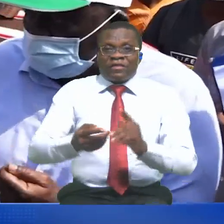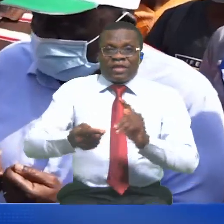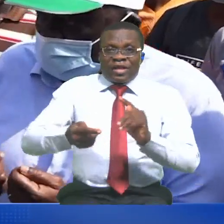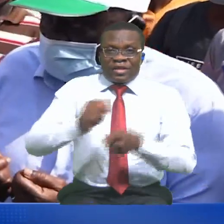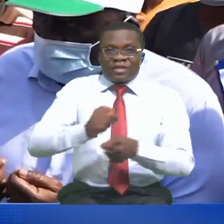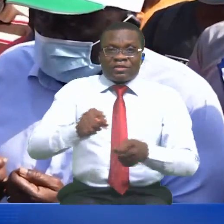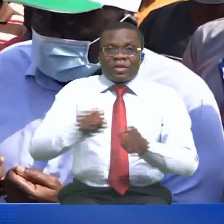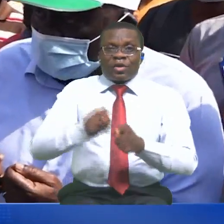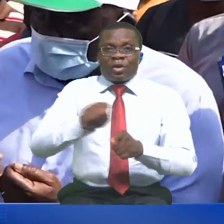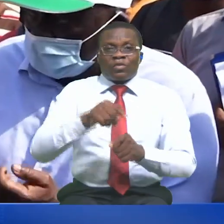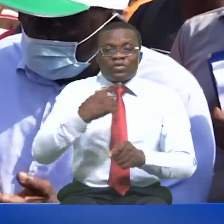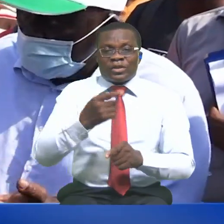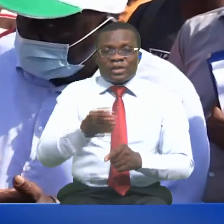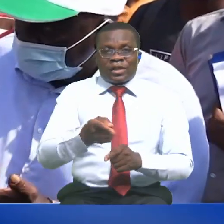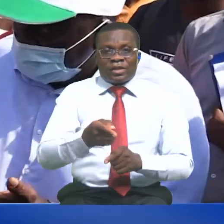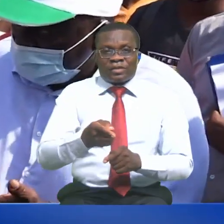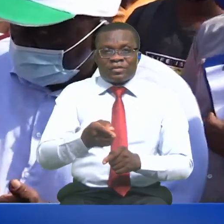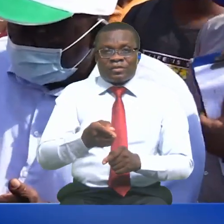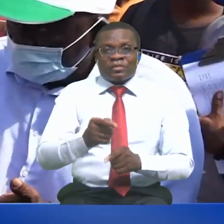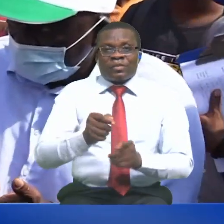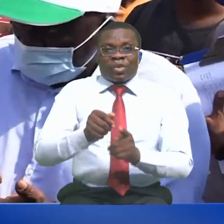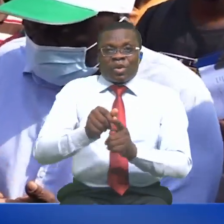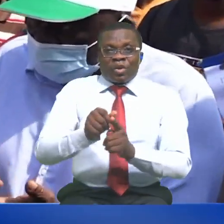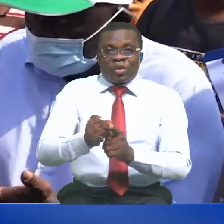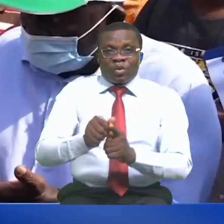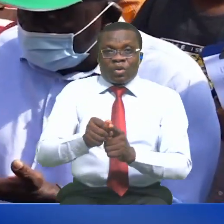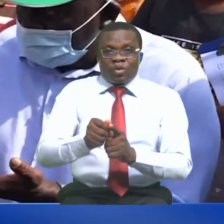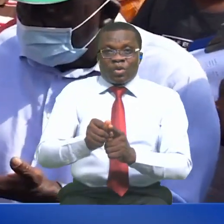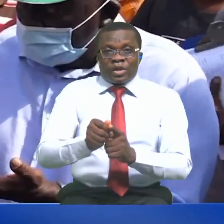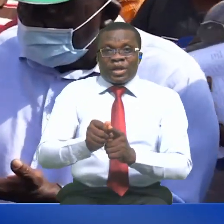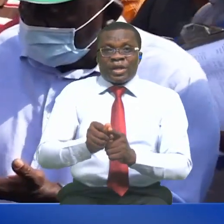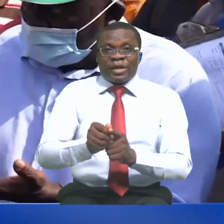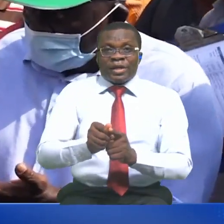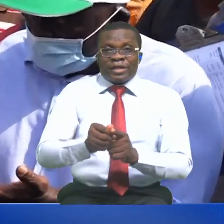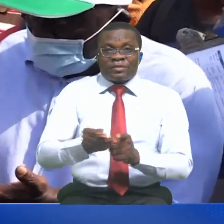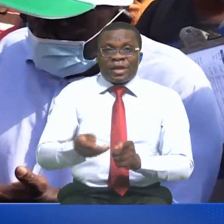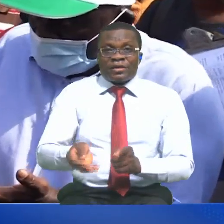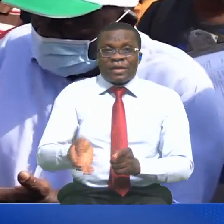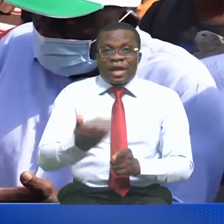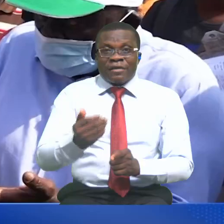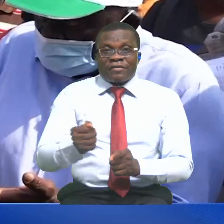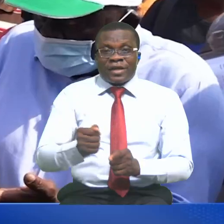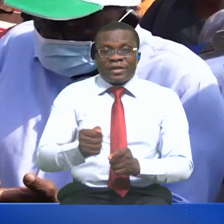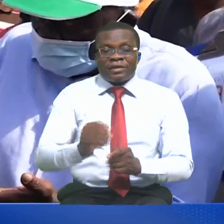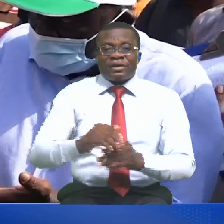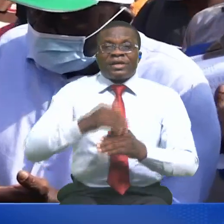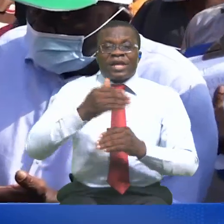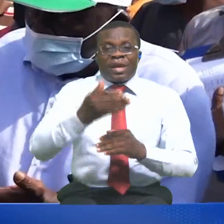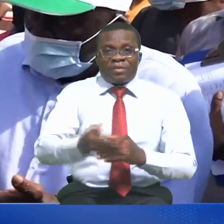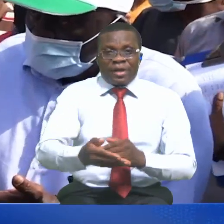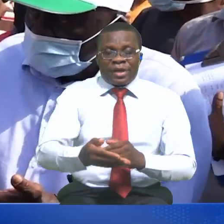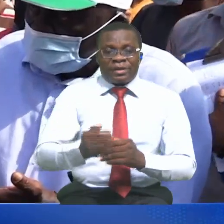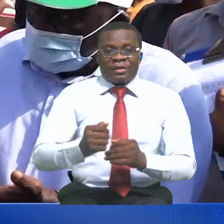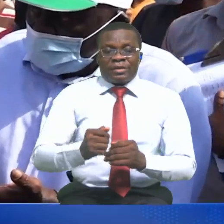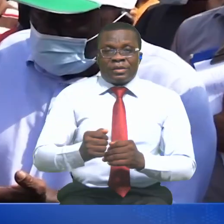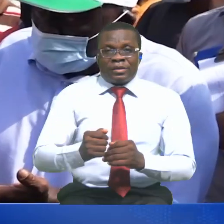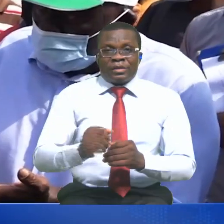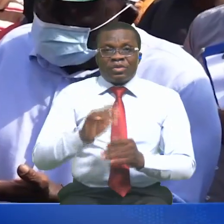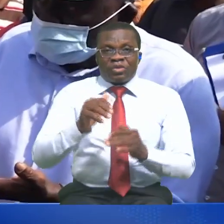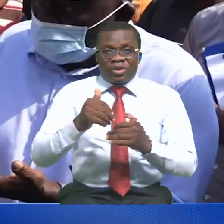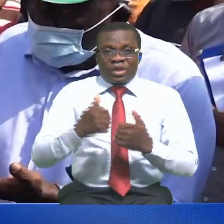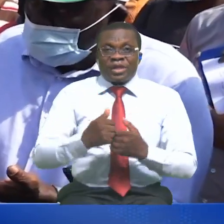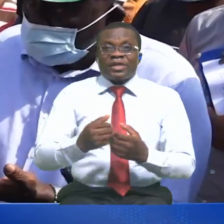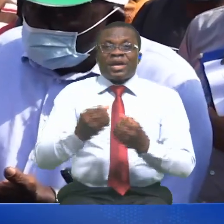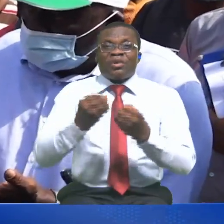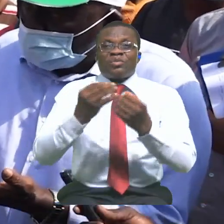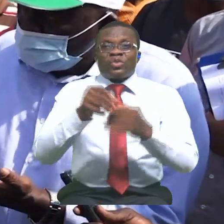vous dites là, le grain en farine, à part la farine là, il y a